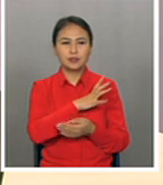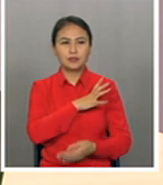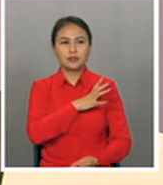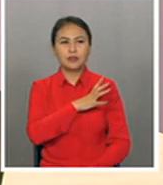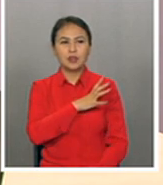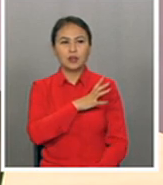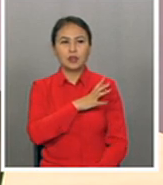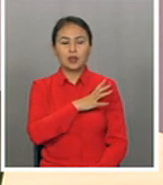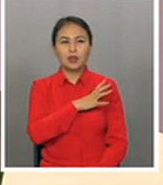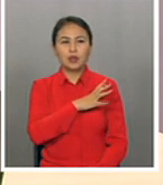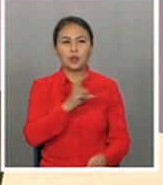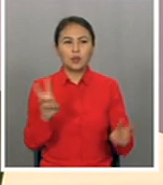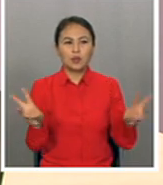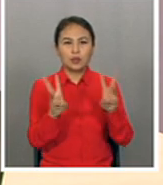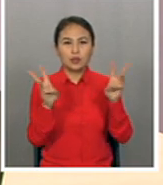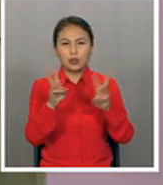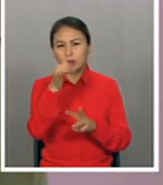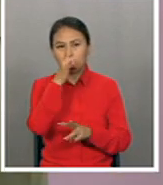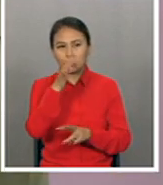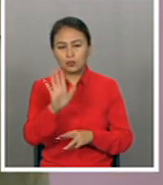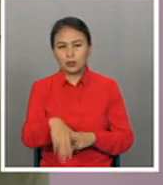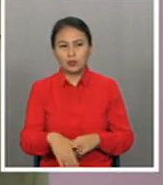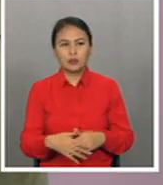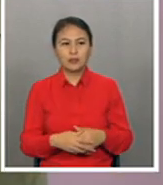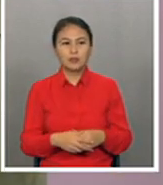Байлық. Өртке күймейді.